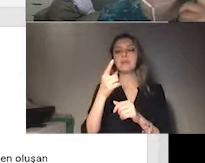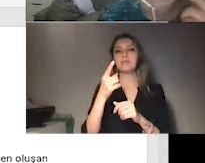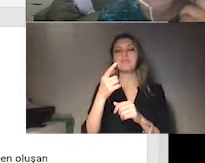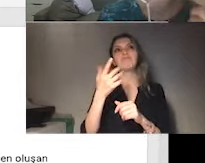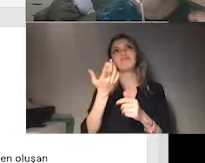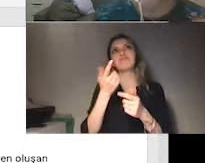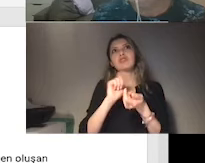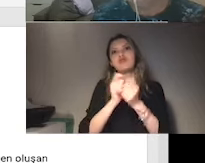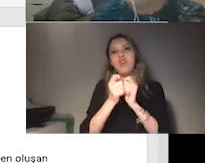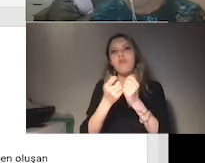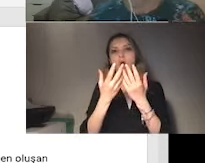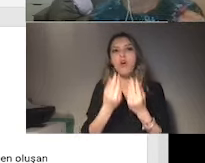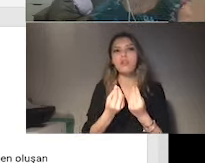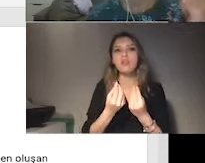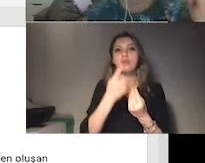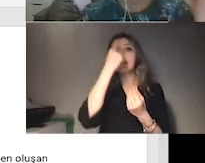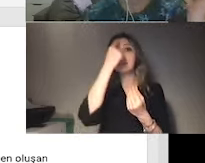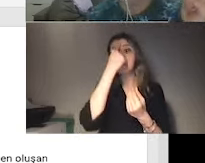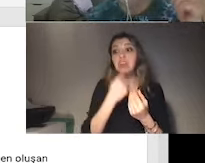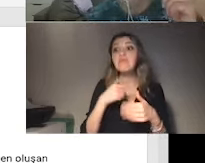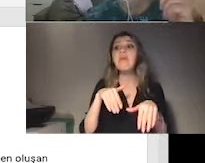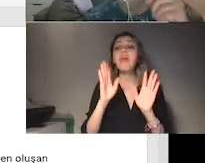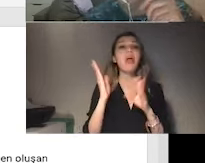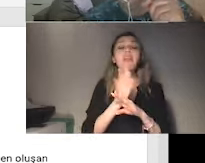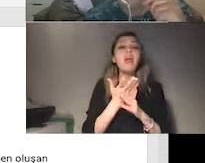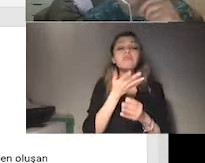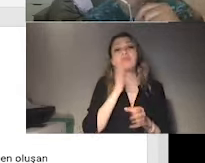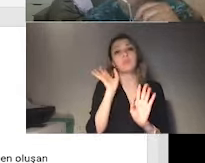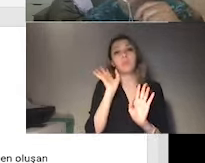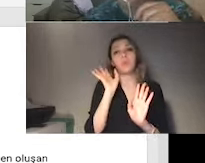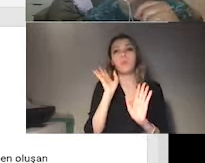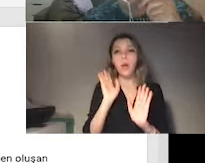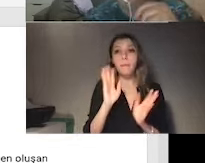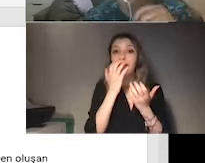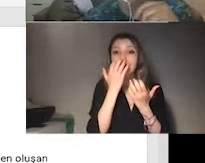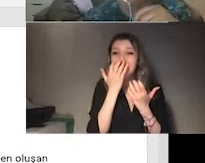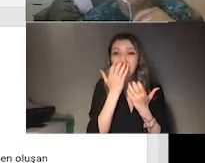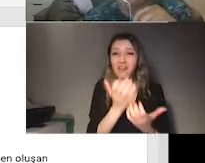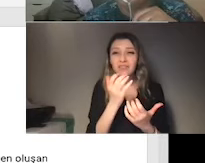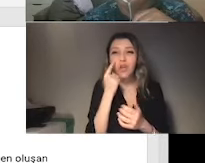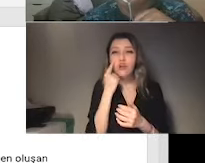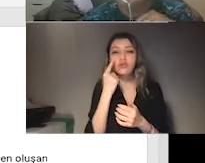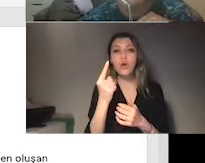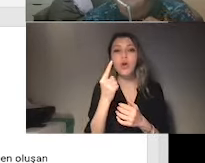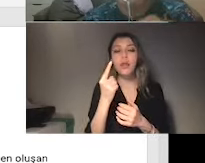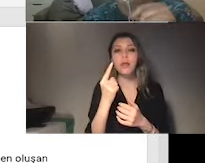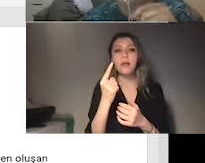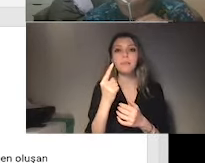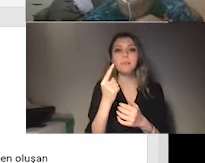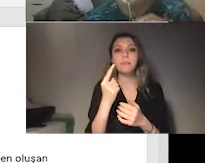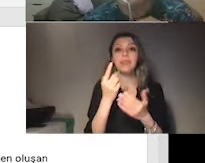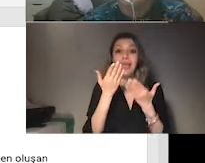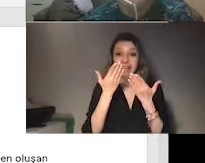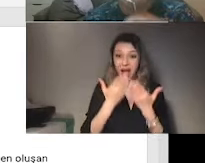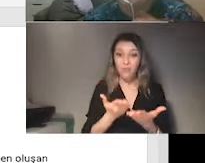neden resmi olmadığını da bilmiyoruz açıkçası. Ama kabul ettiği